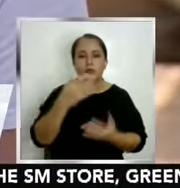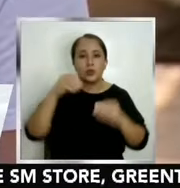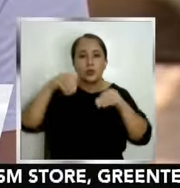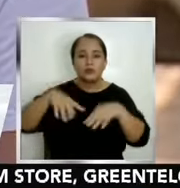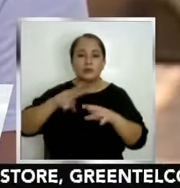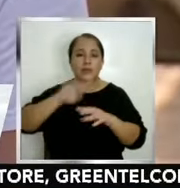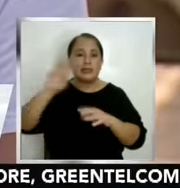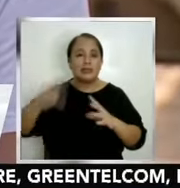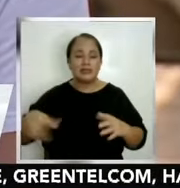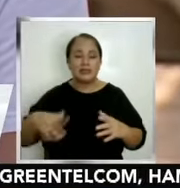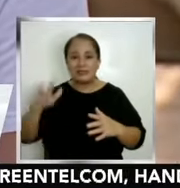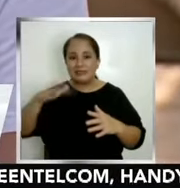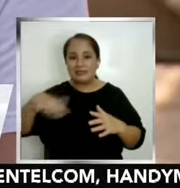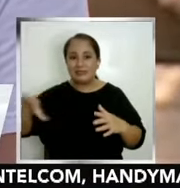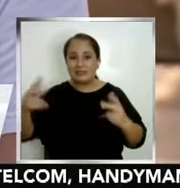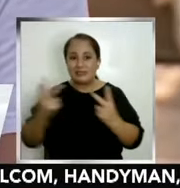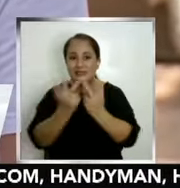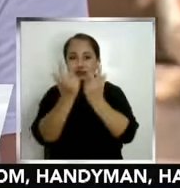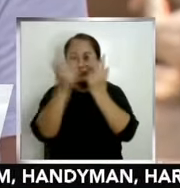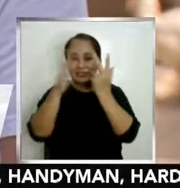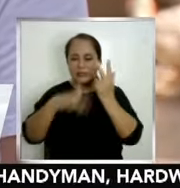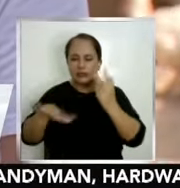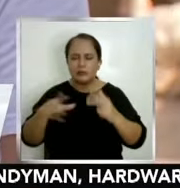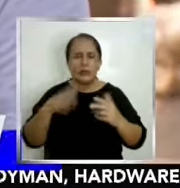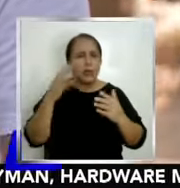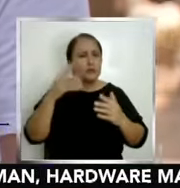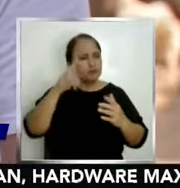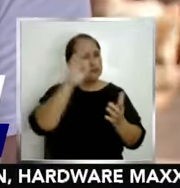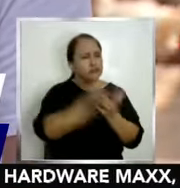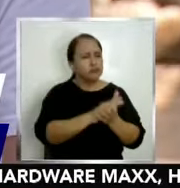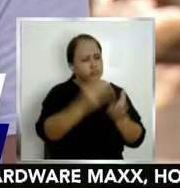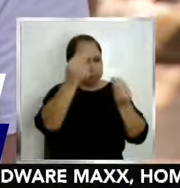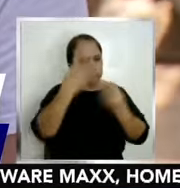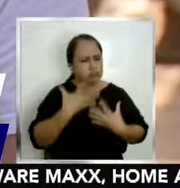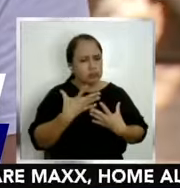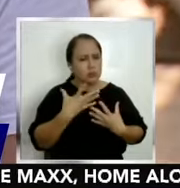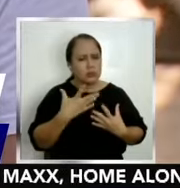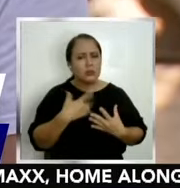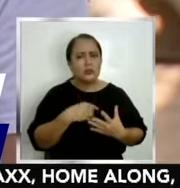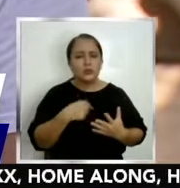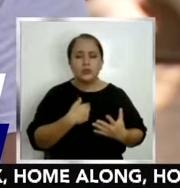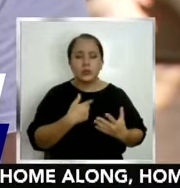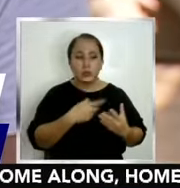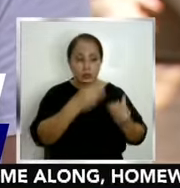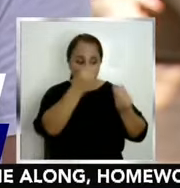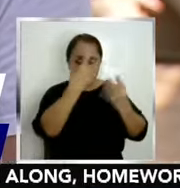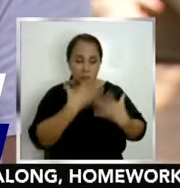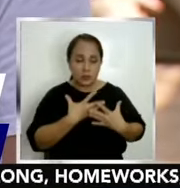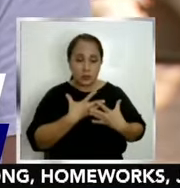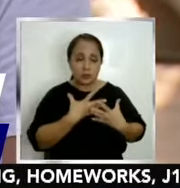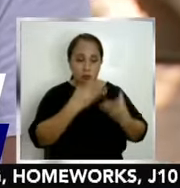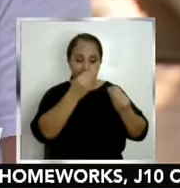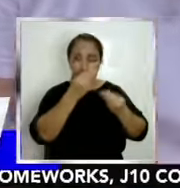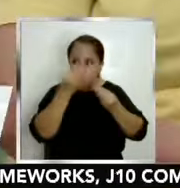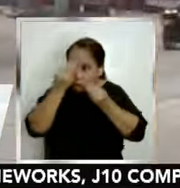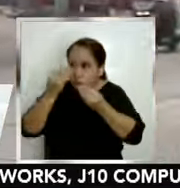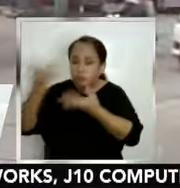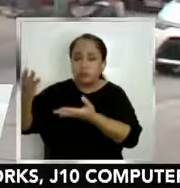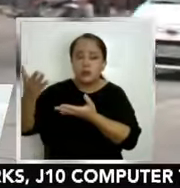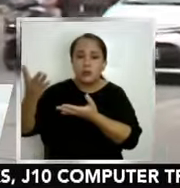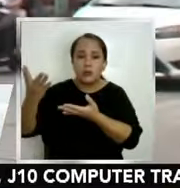Talagang naniniwala kami sa information yun lang ibinibigay. At yung information na yan na ibinabato namin sa mga